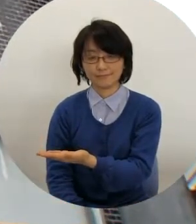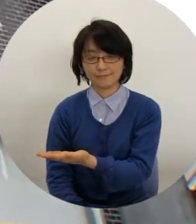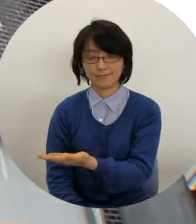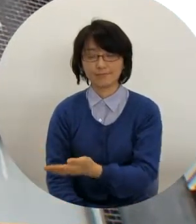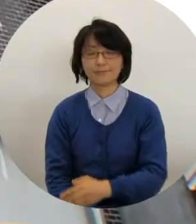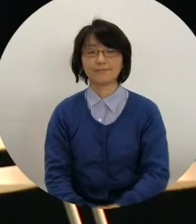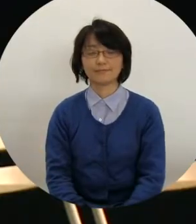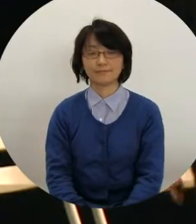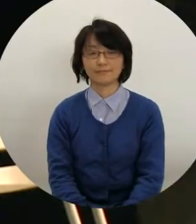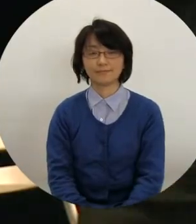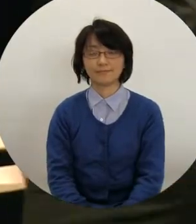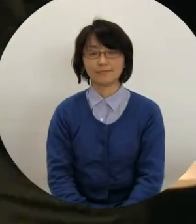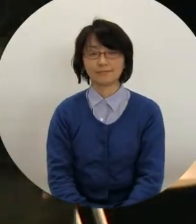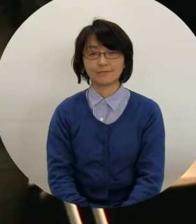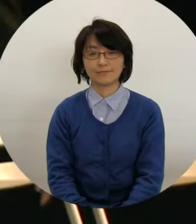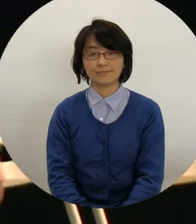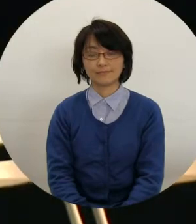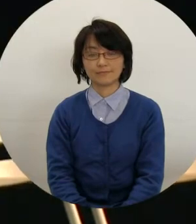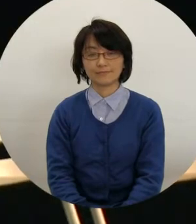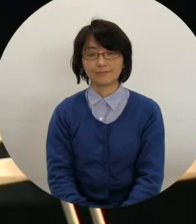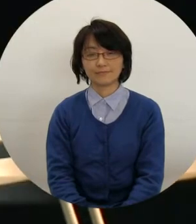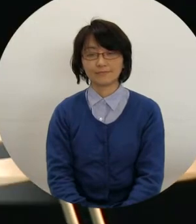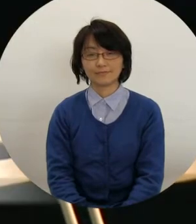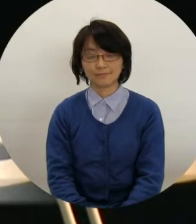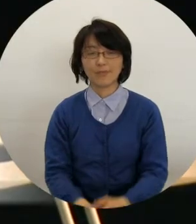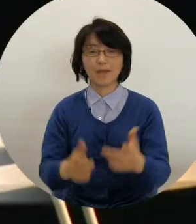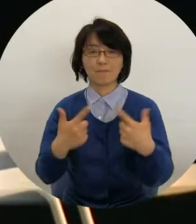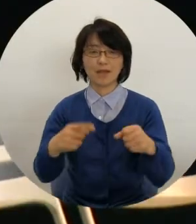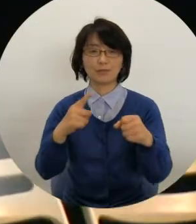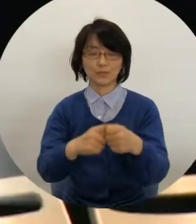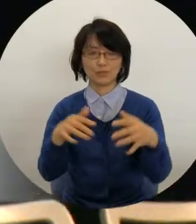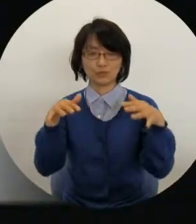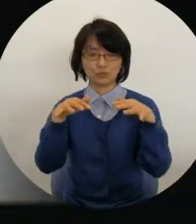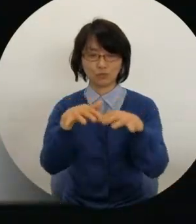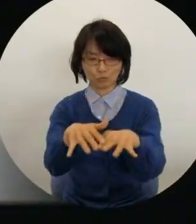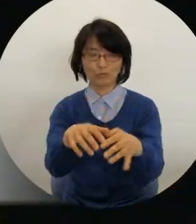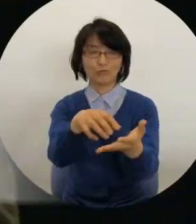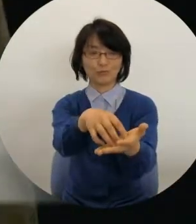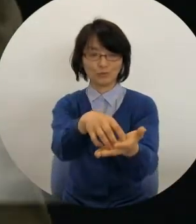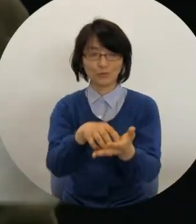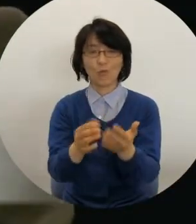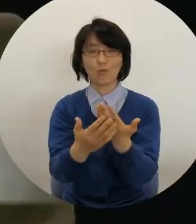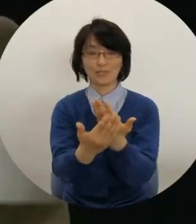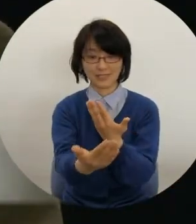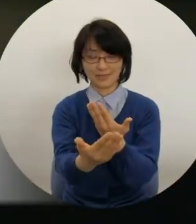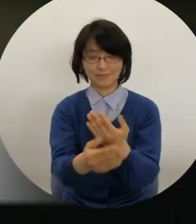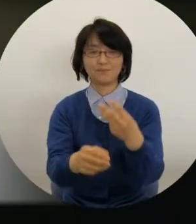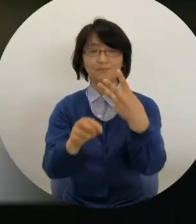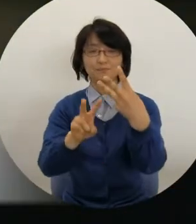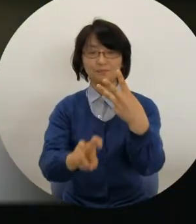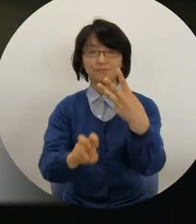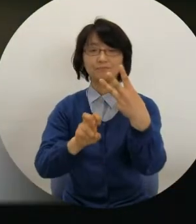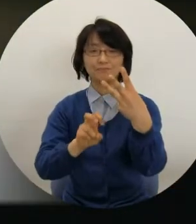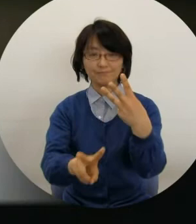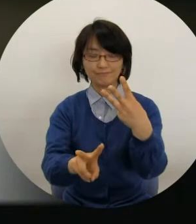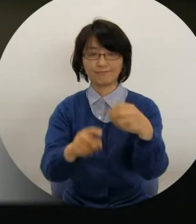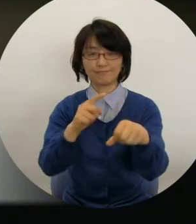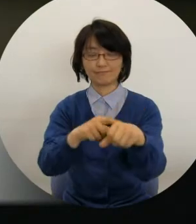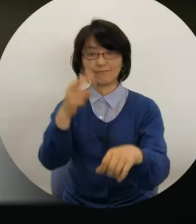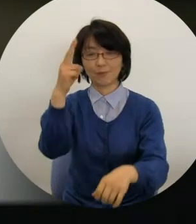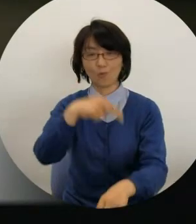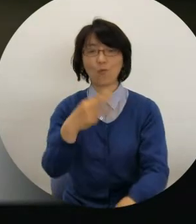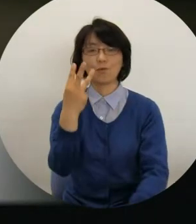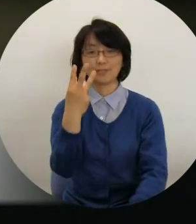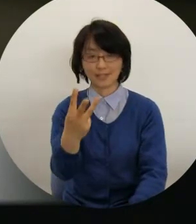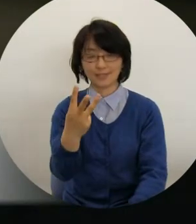。 そして毎年注目を集める授賞式は3月22日午後3時